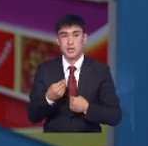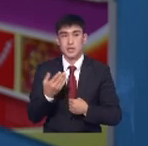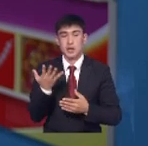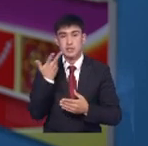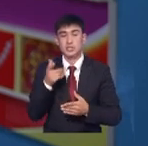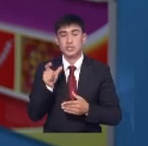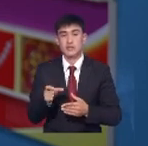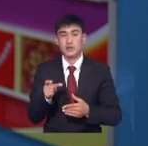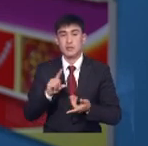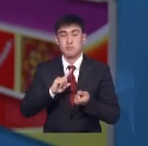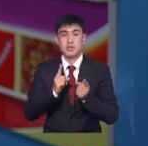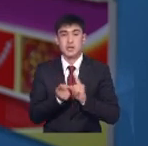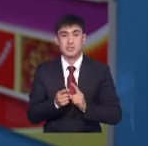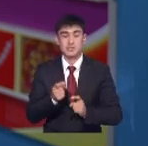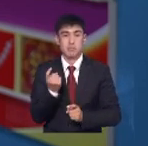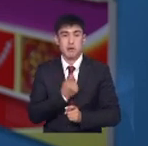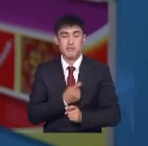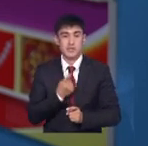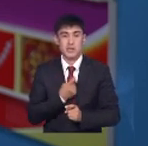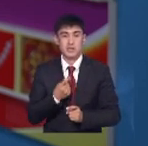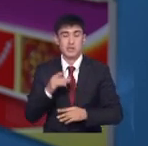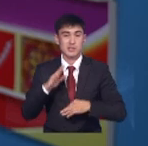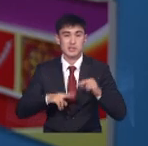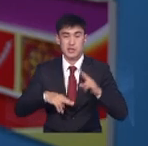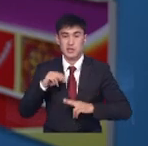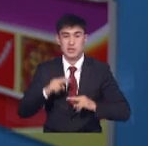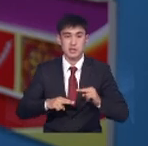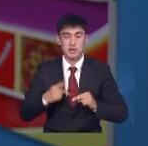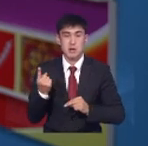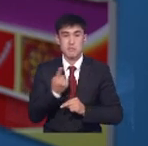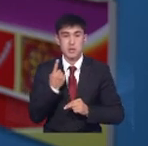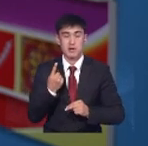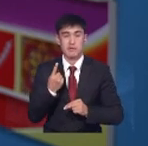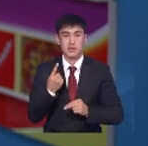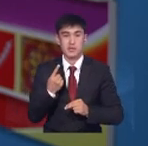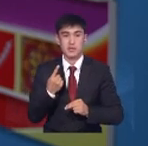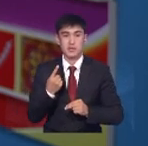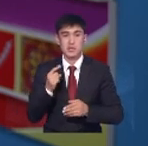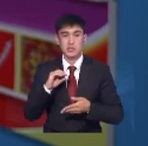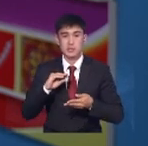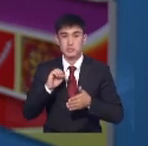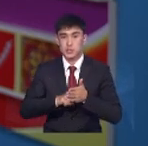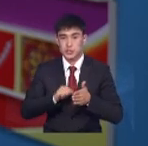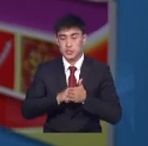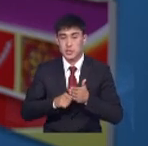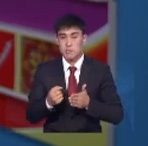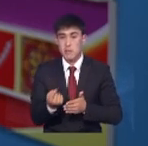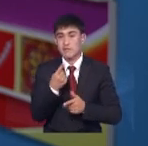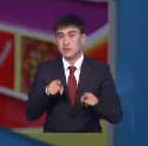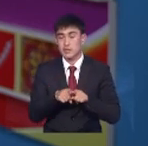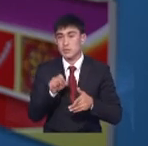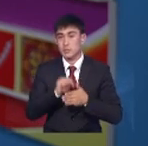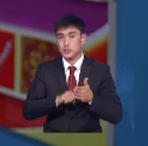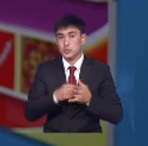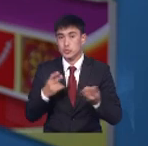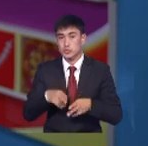человека меняется поведение же или настроение. Это первые звоночки, и при появлении первых звоночков